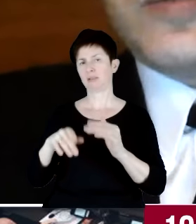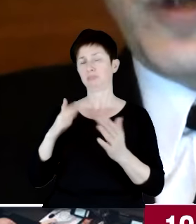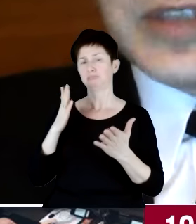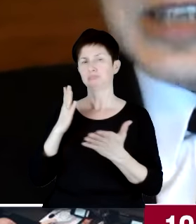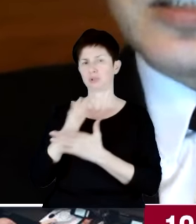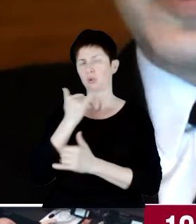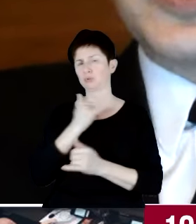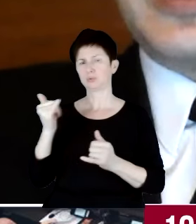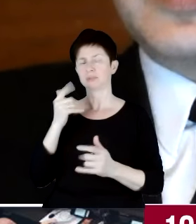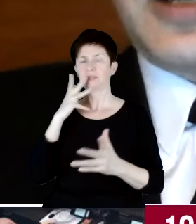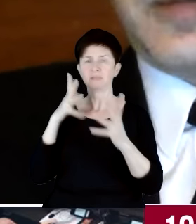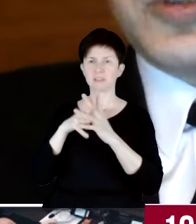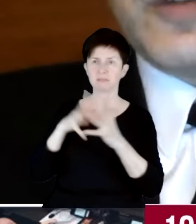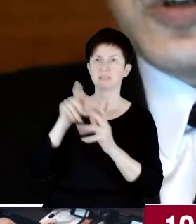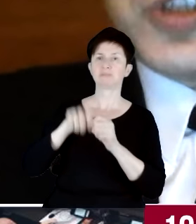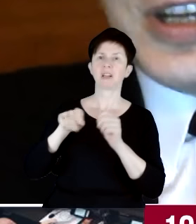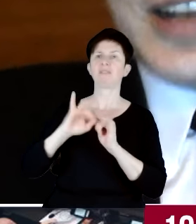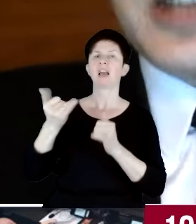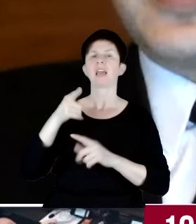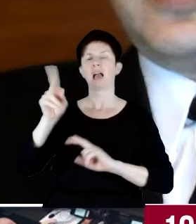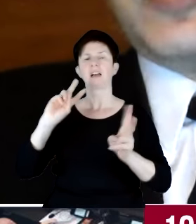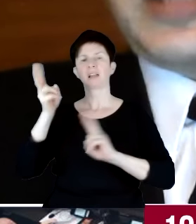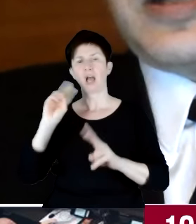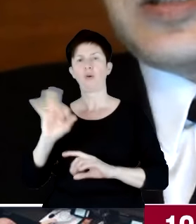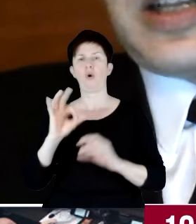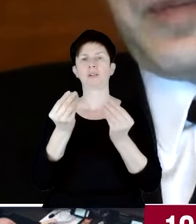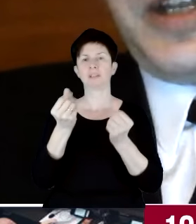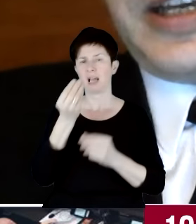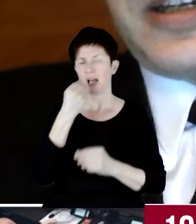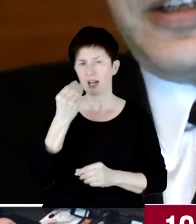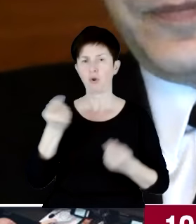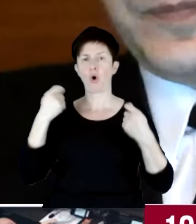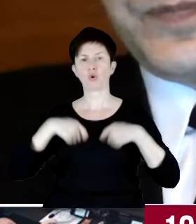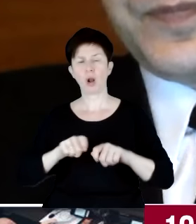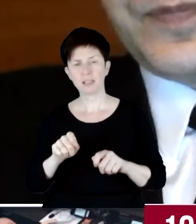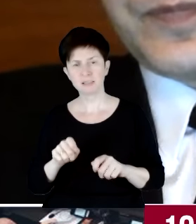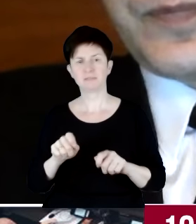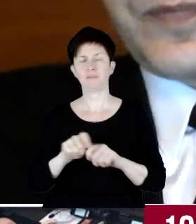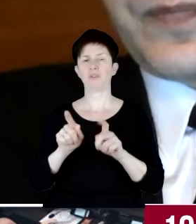związane z rolnictwem, testy związane z cenami żywności, testy związane z cenami energii.